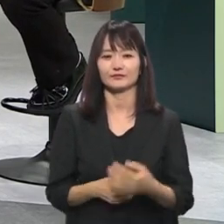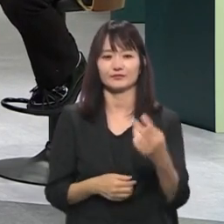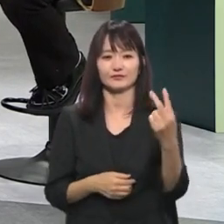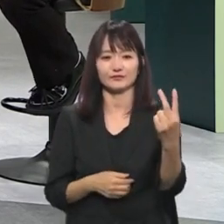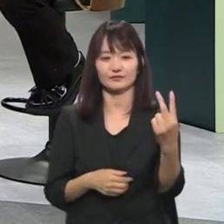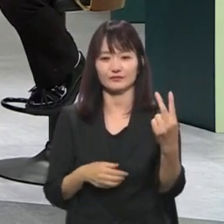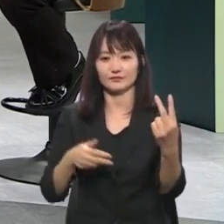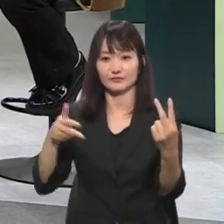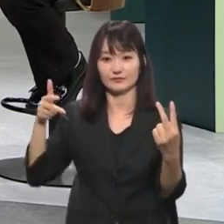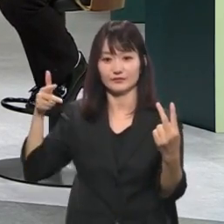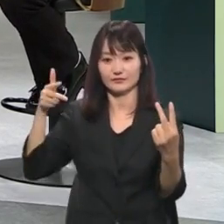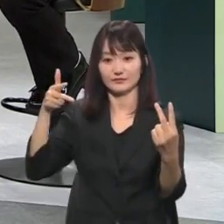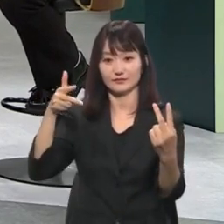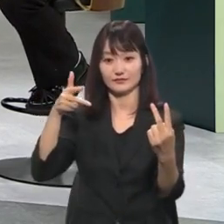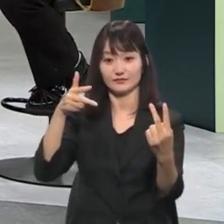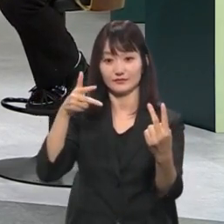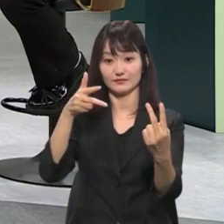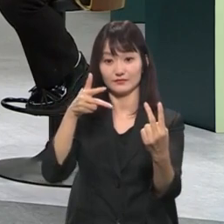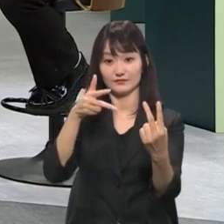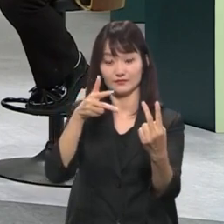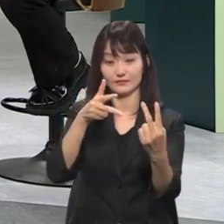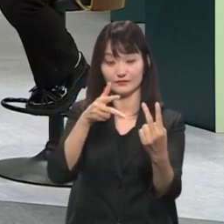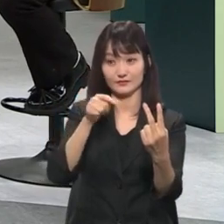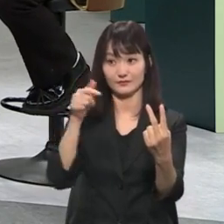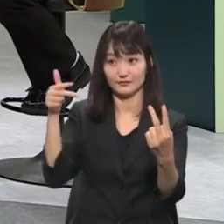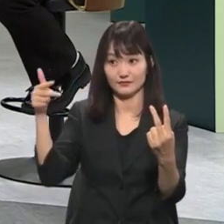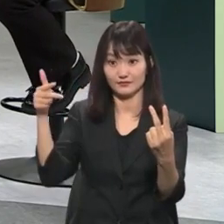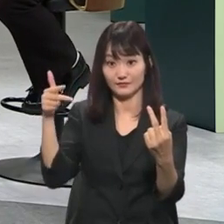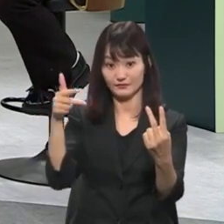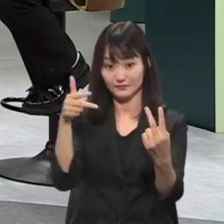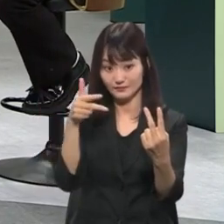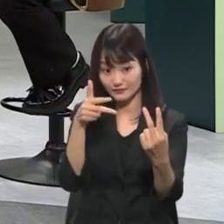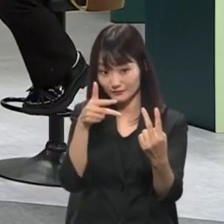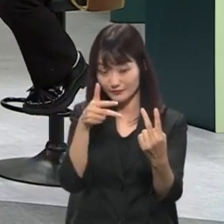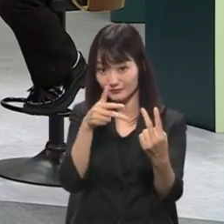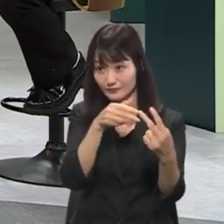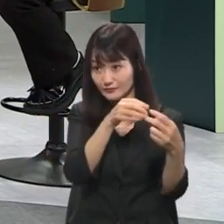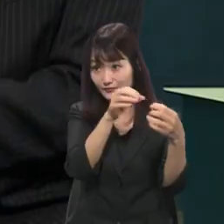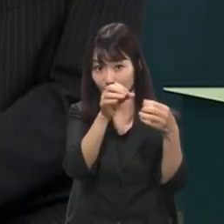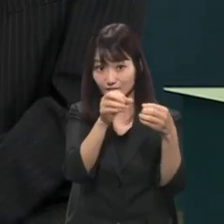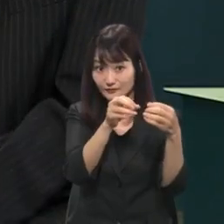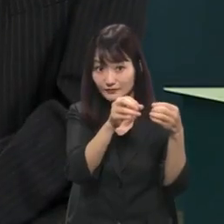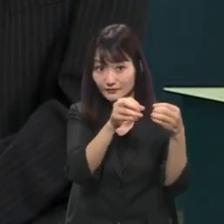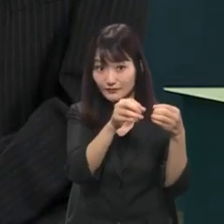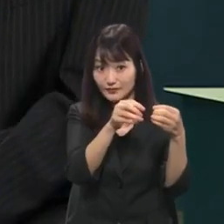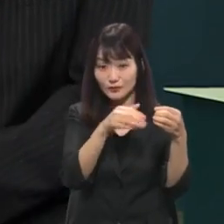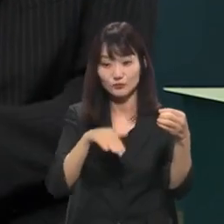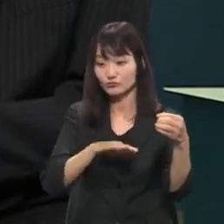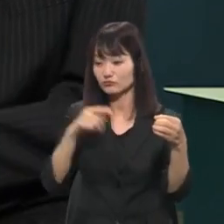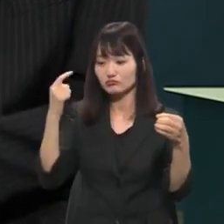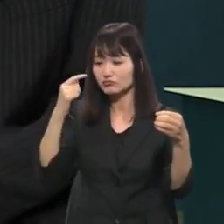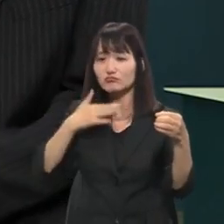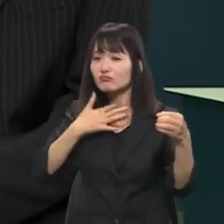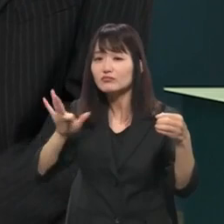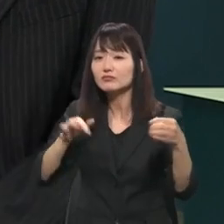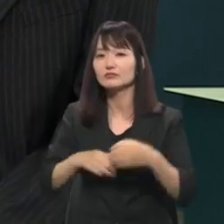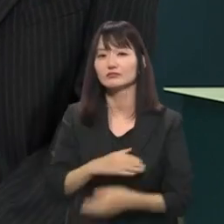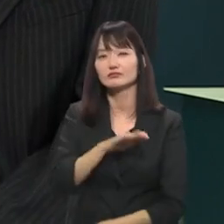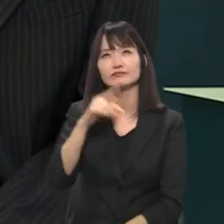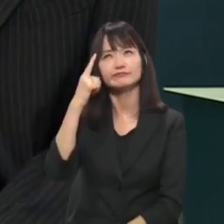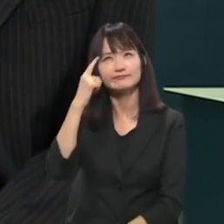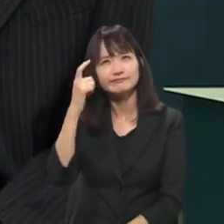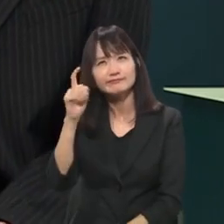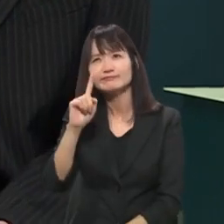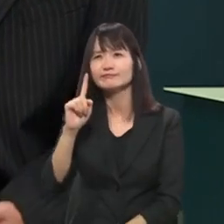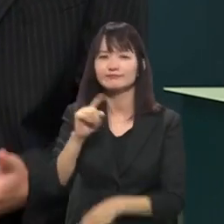갈 때 마지막 엔딩샷 나올 때 대화를 하시는데 저희는 그 대화를 안 돌아봤잖아요 그러다 보니까 저희가 이제 상상을 해보고